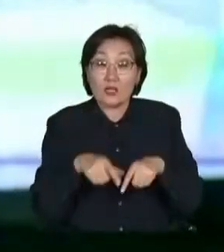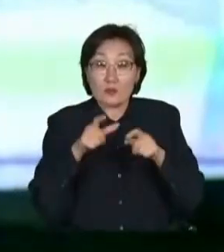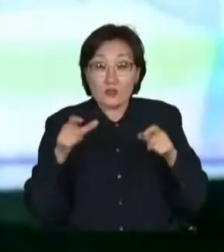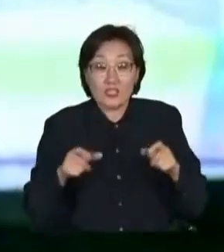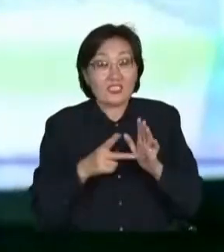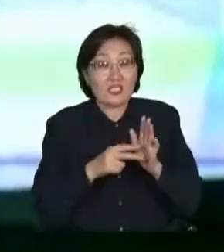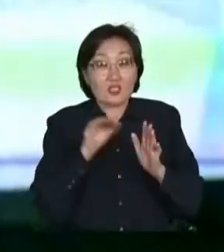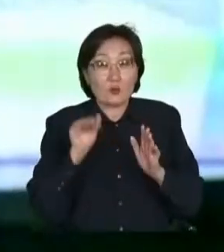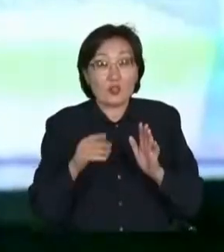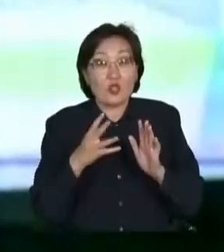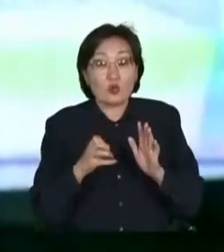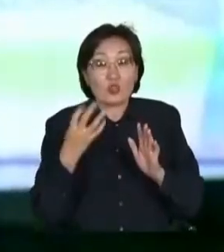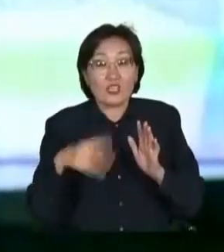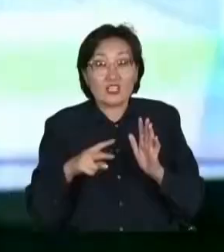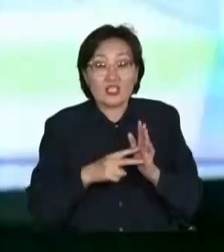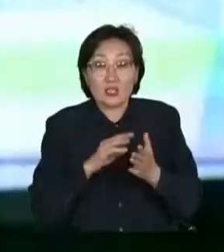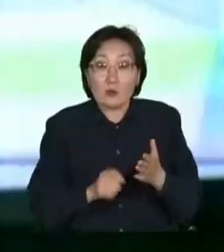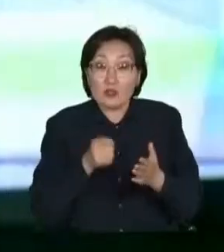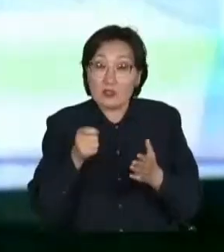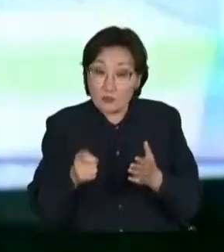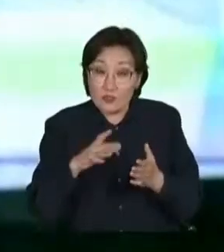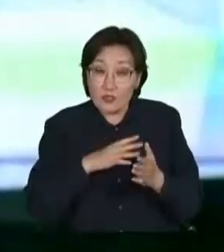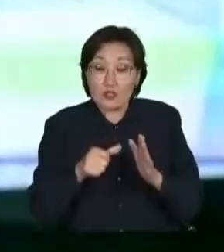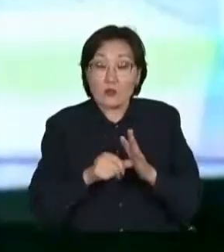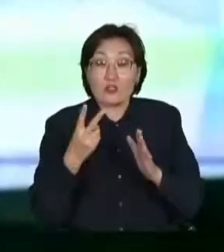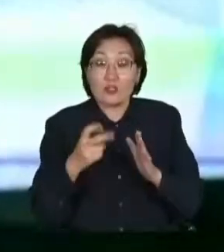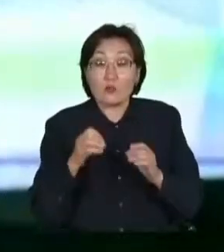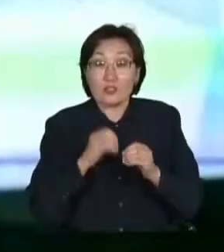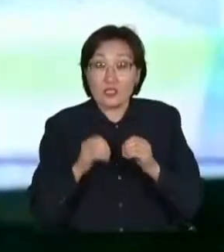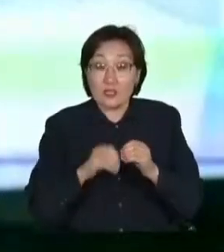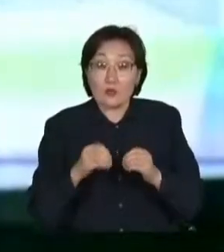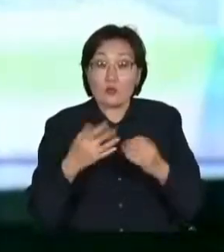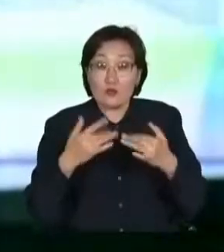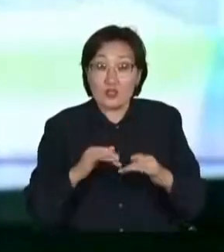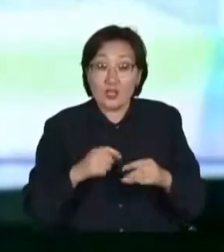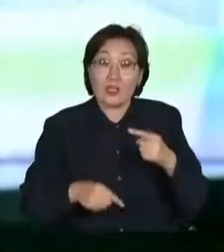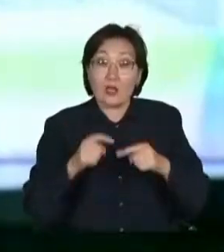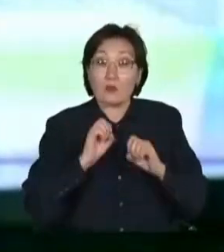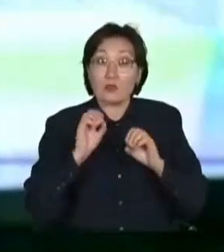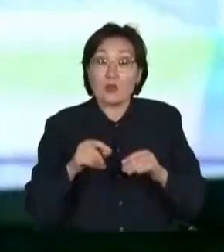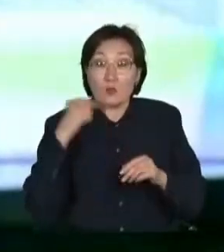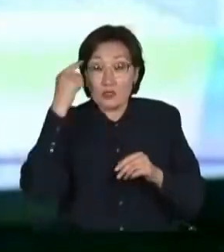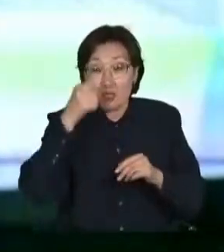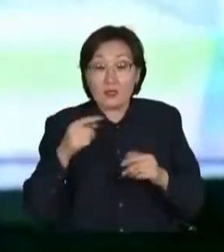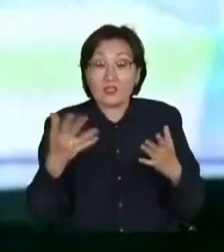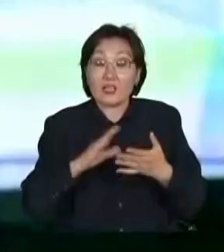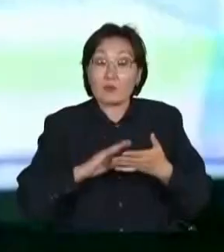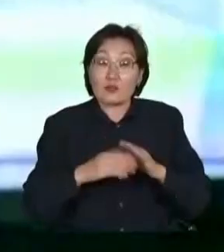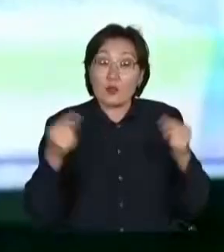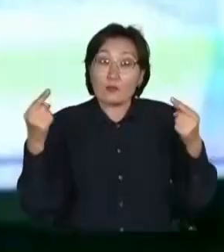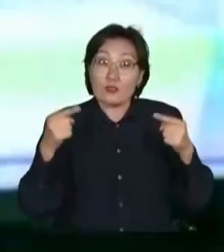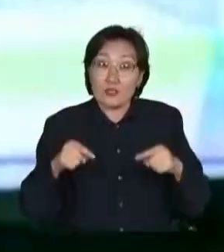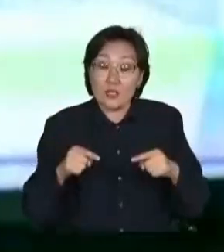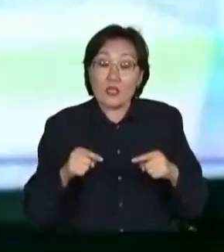азаматтардан 8447 өтініш келіп түскен, оның 6210-ы қанағаттандырылмады. Жалпы жеке тұлға өзін қандай жағдайда